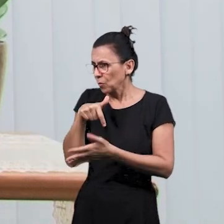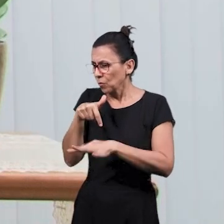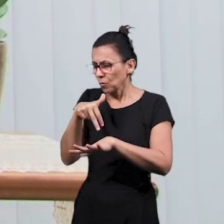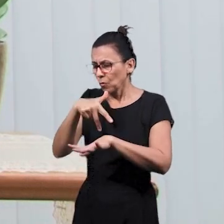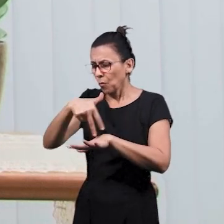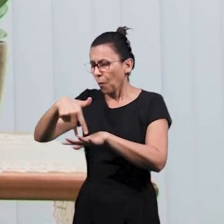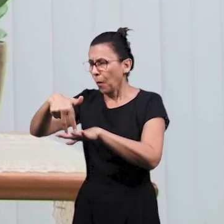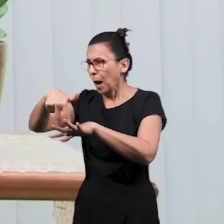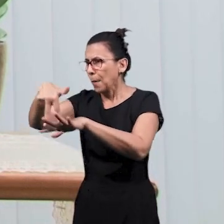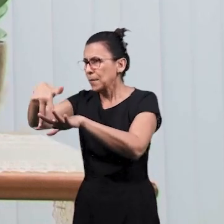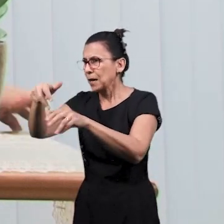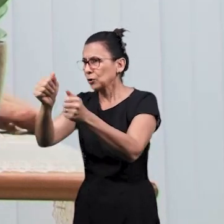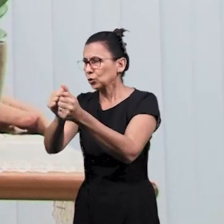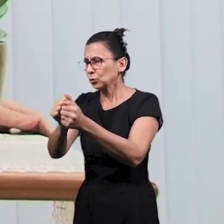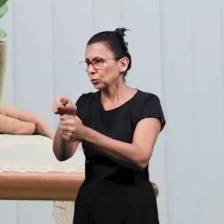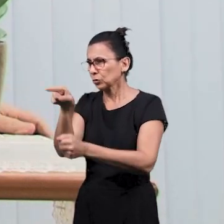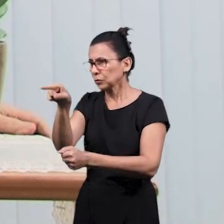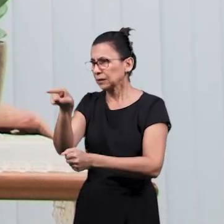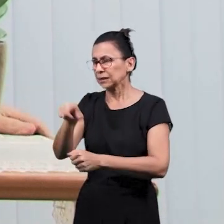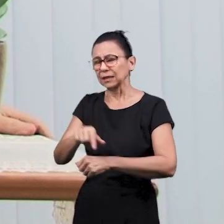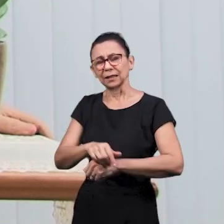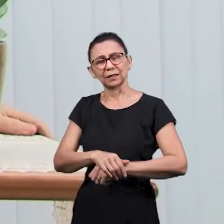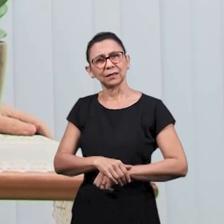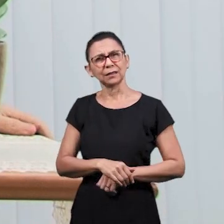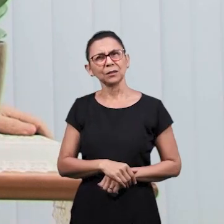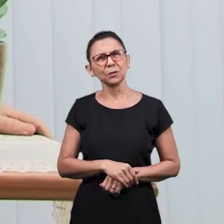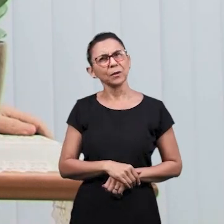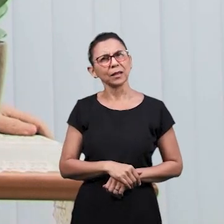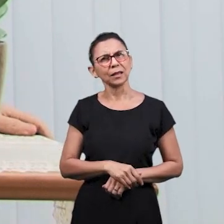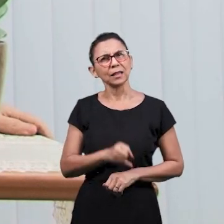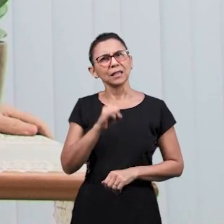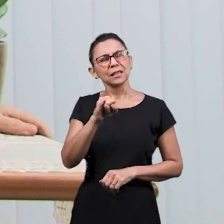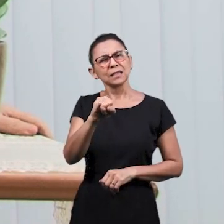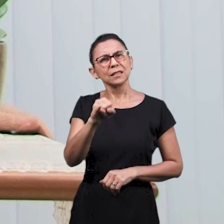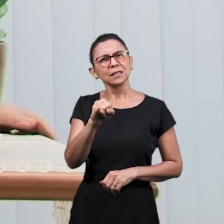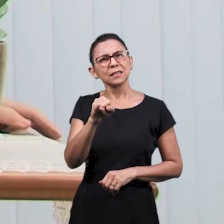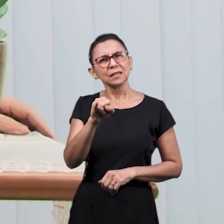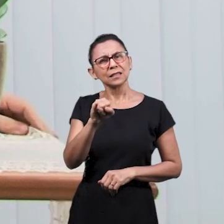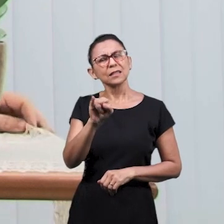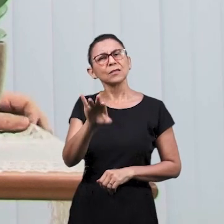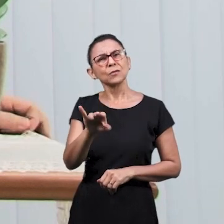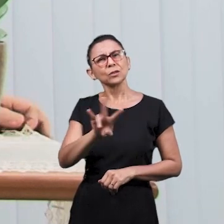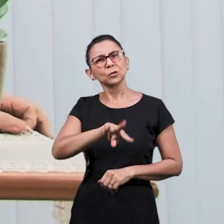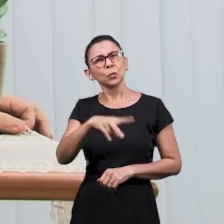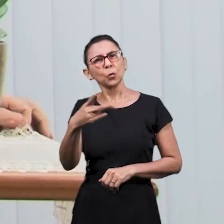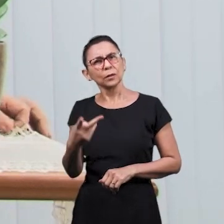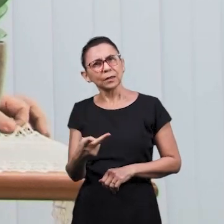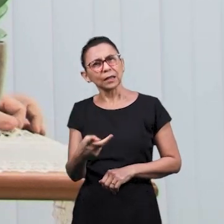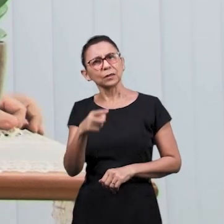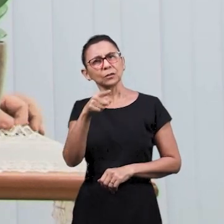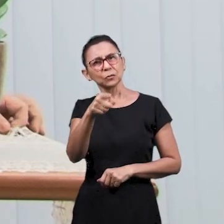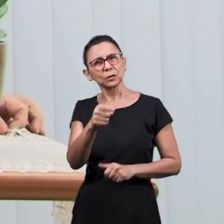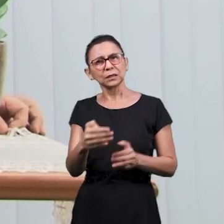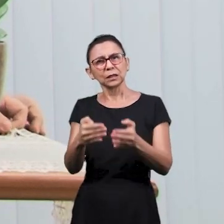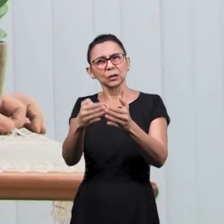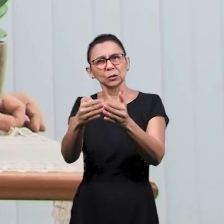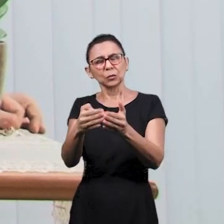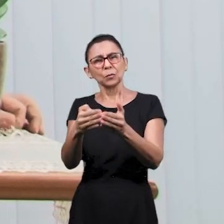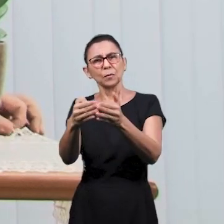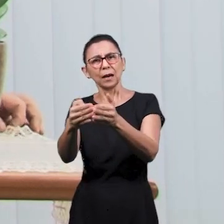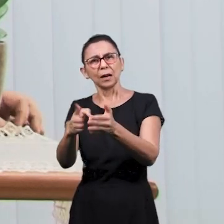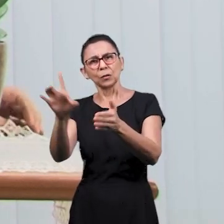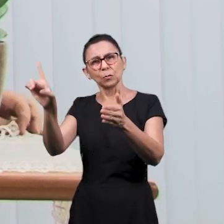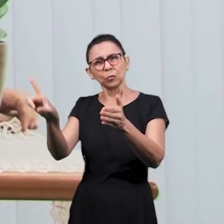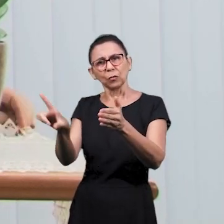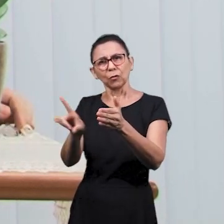Посреди всей этой ситуации, что же было бы самой идеальной, можно сказать